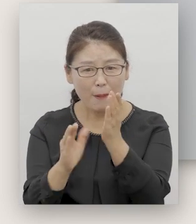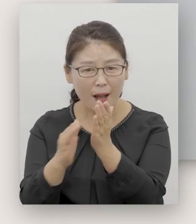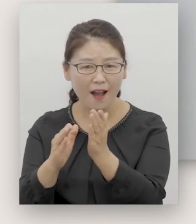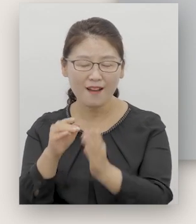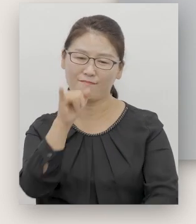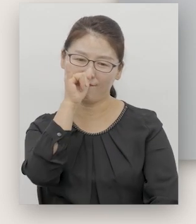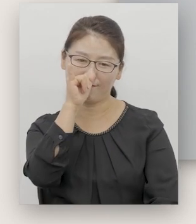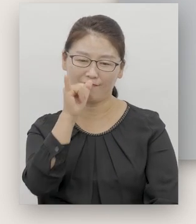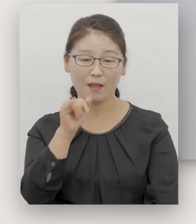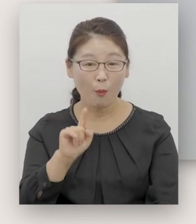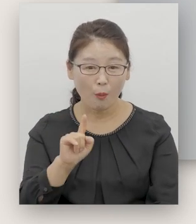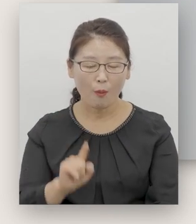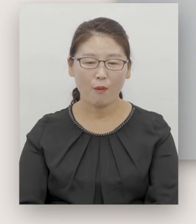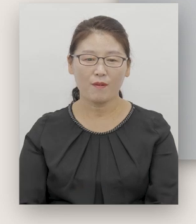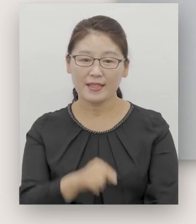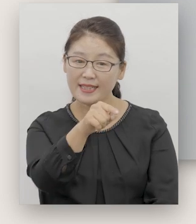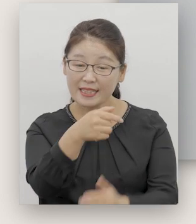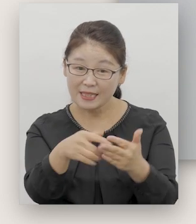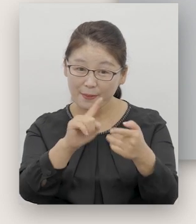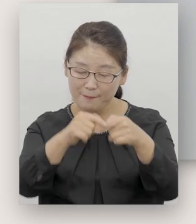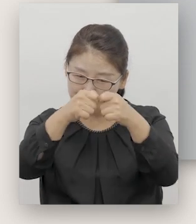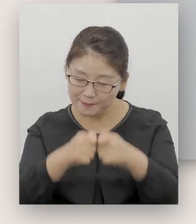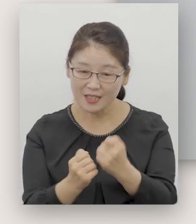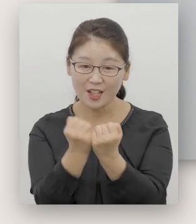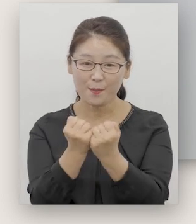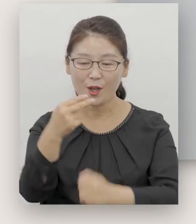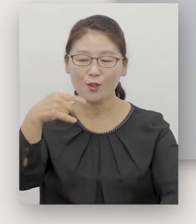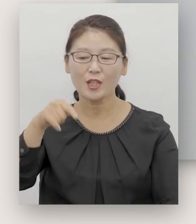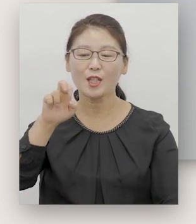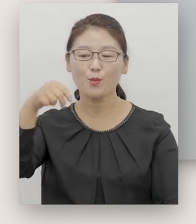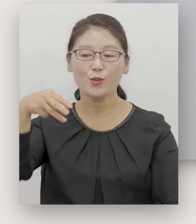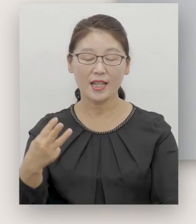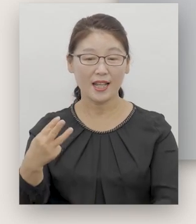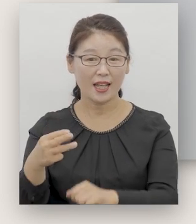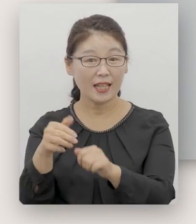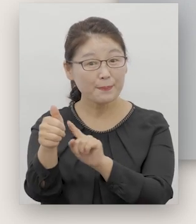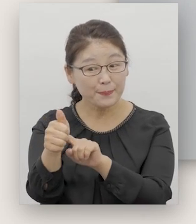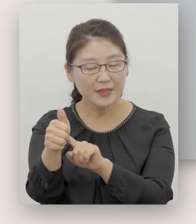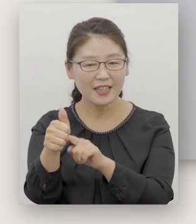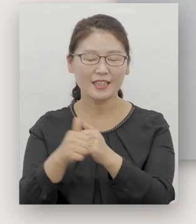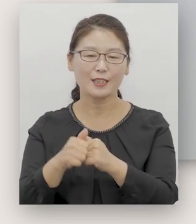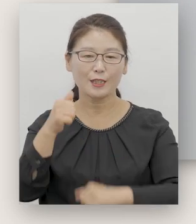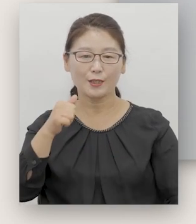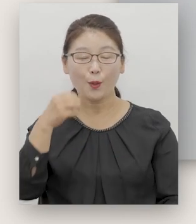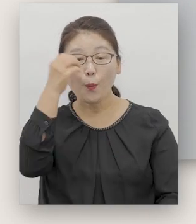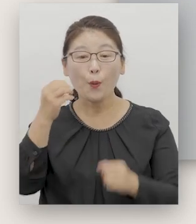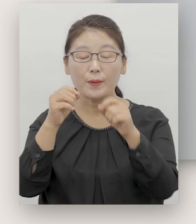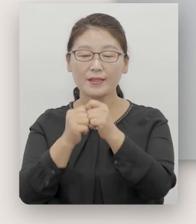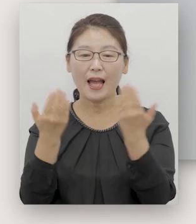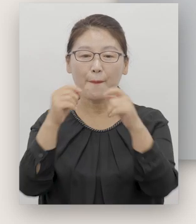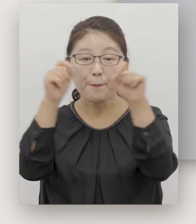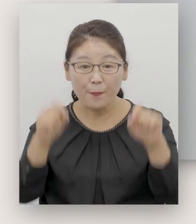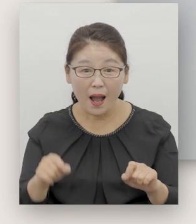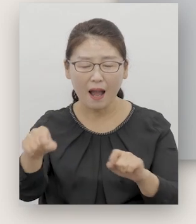이 뒤무셀이라는 친구는 고등학교 동창이었는데, 당시 의과대학생이라고 해요. 그래서 이제 의사가 될 친구의 손을